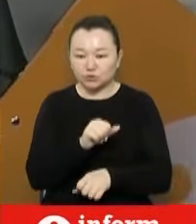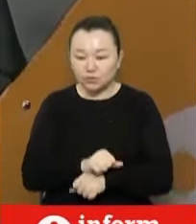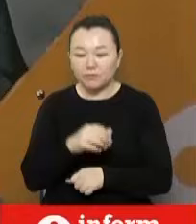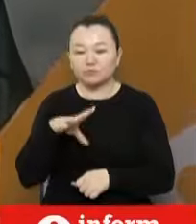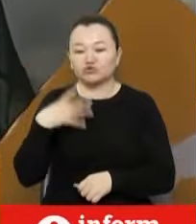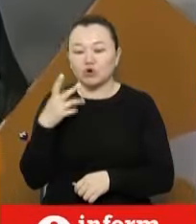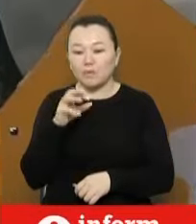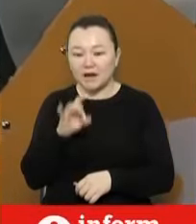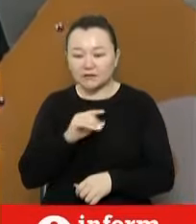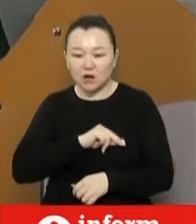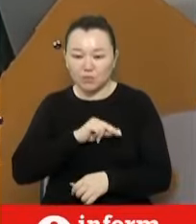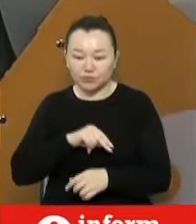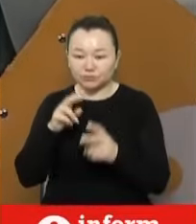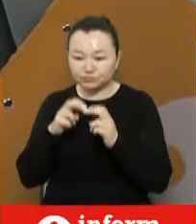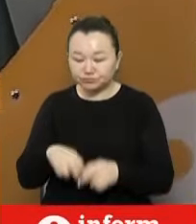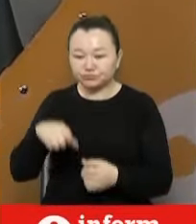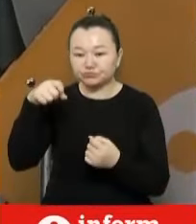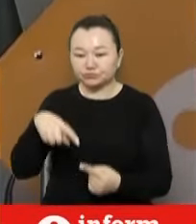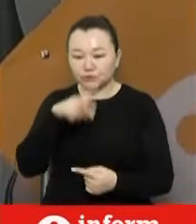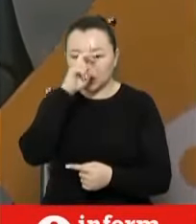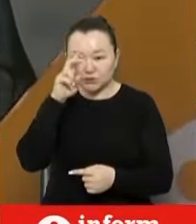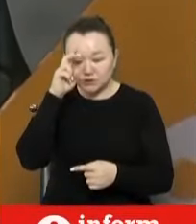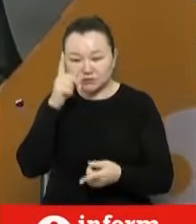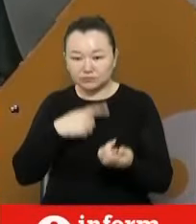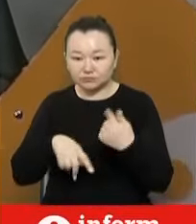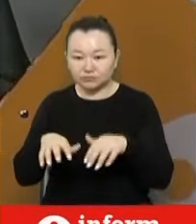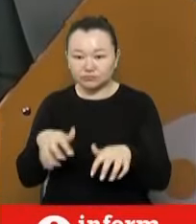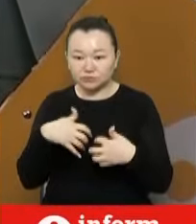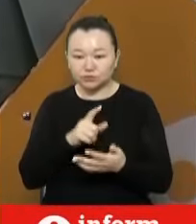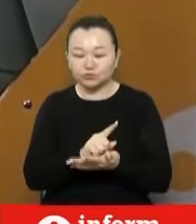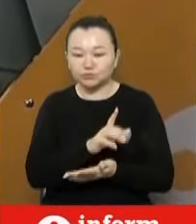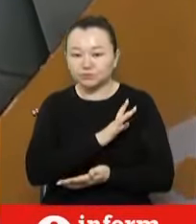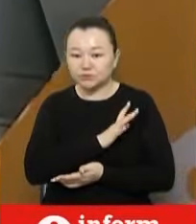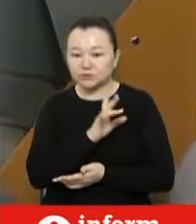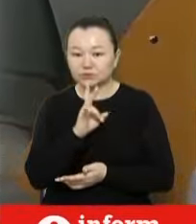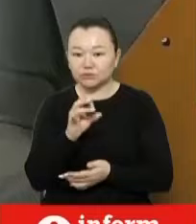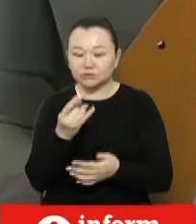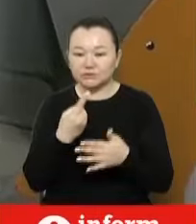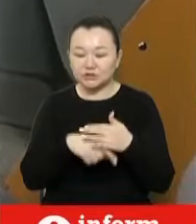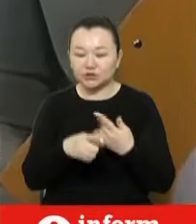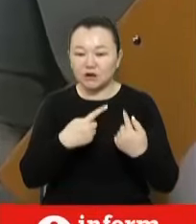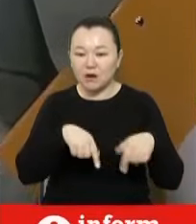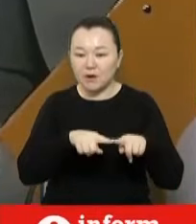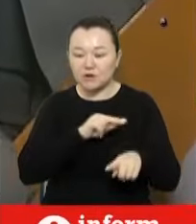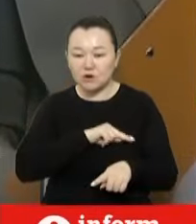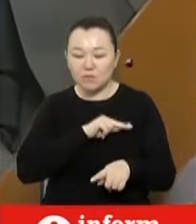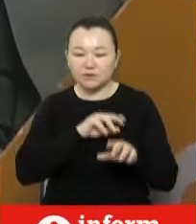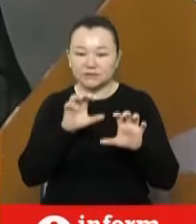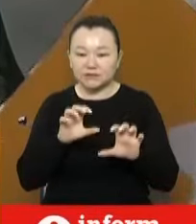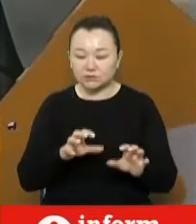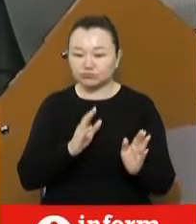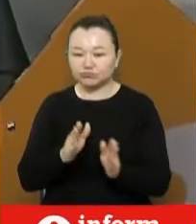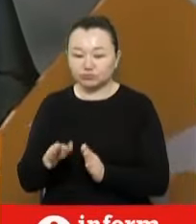оператордың қызметі тексеріліп, сәйкестендіріліп, мемлекет меншігіне алынуға тиіс болған. Демек, осыдан соң компанияның жұмысы заңмен реттеледі.